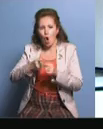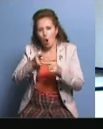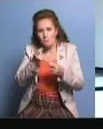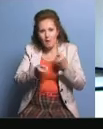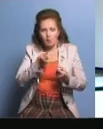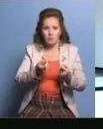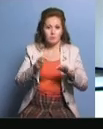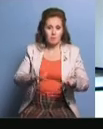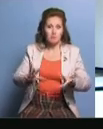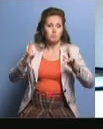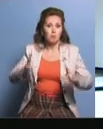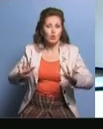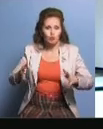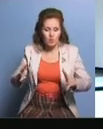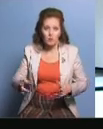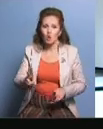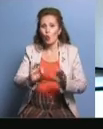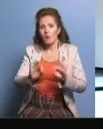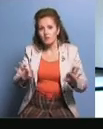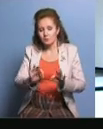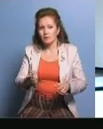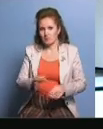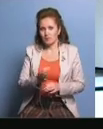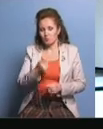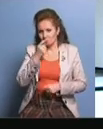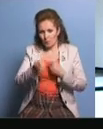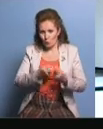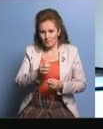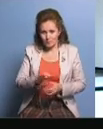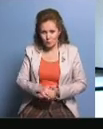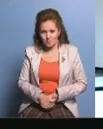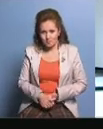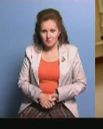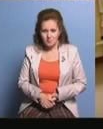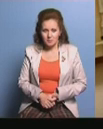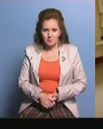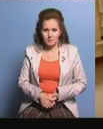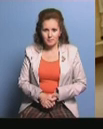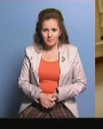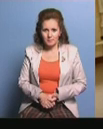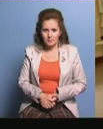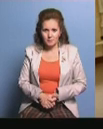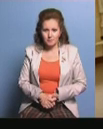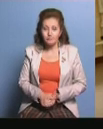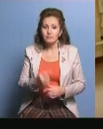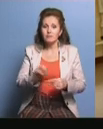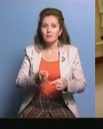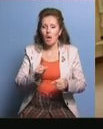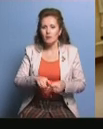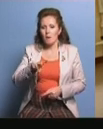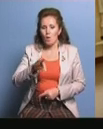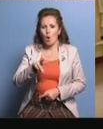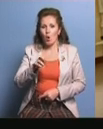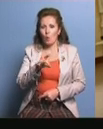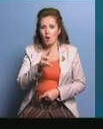А тех, кто рассказывает, раскрывает секреты ДНК, расскажет Светлана Буладова. Это молекулярно-генетическое